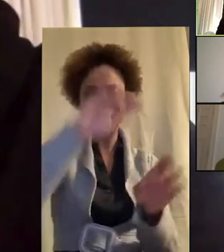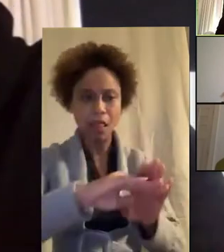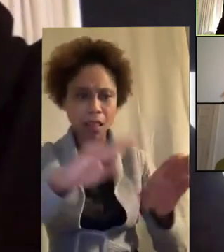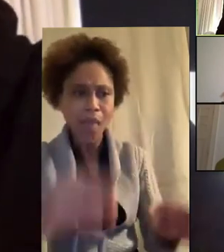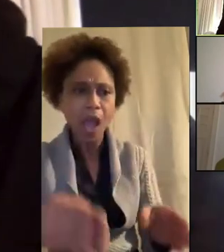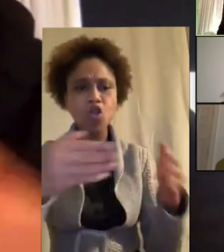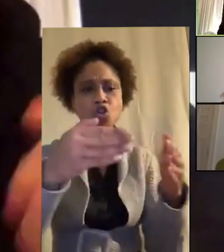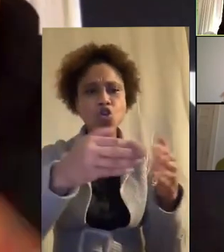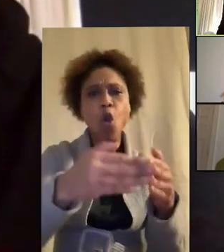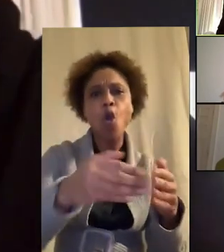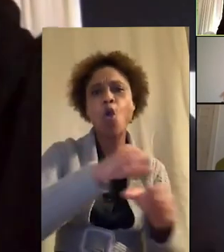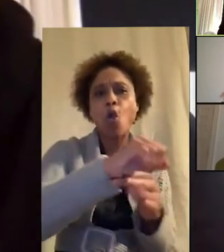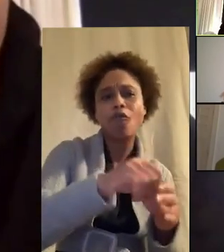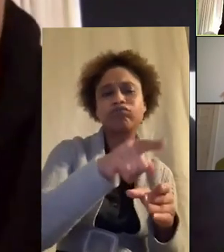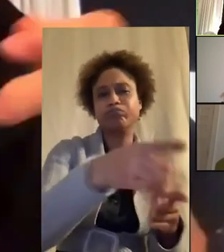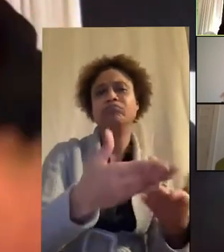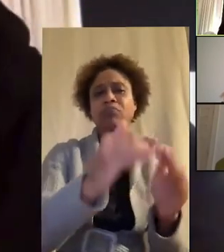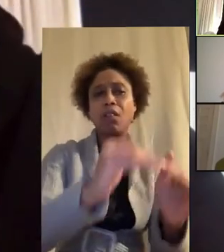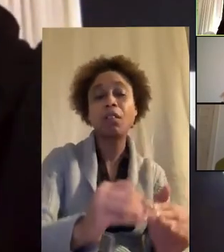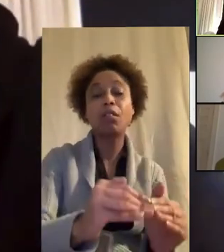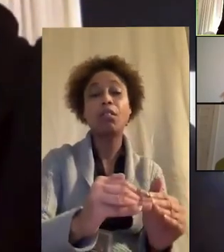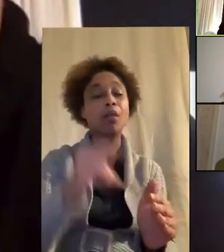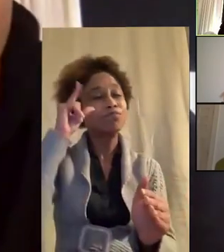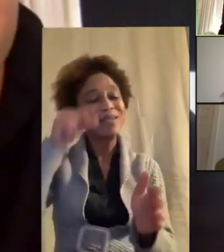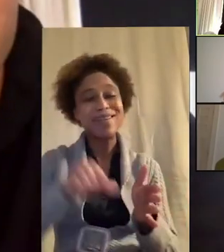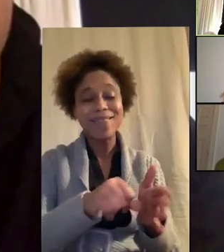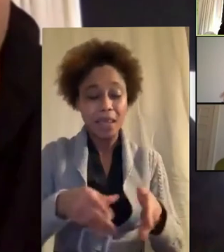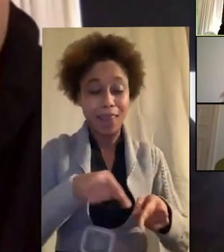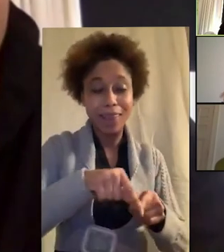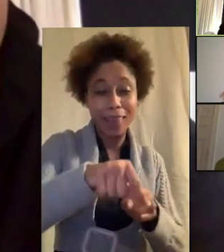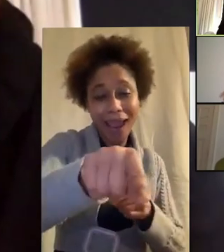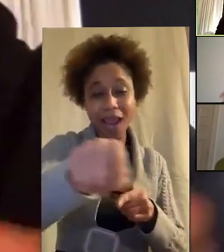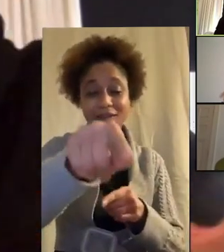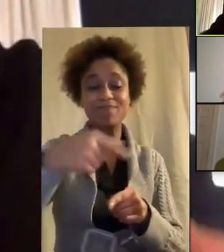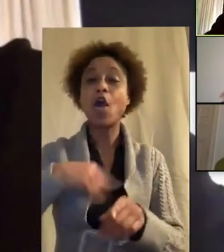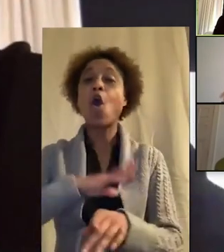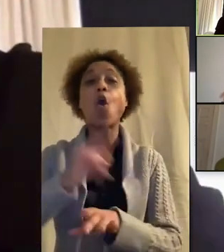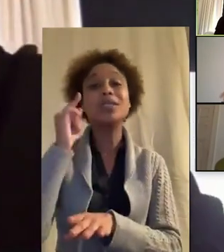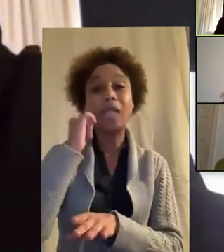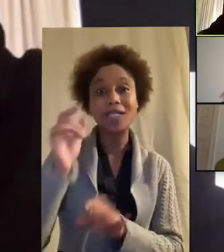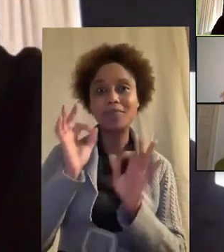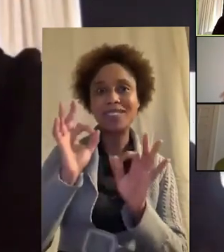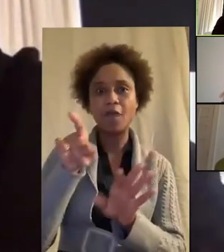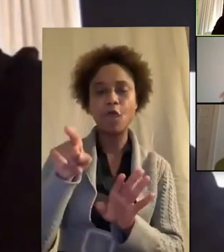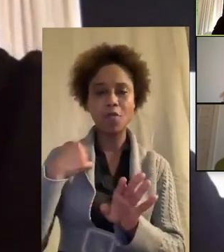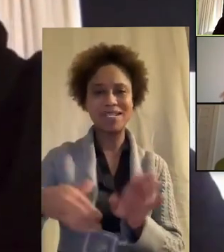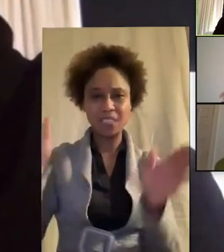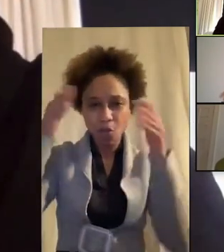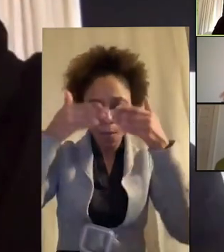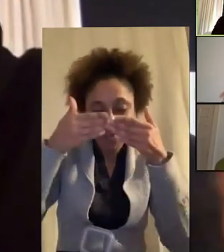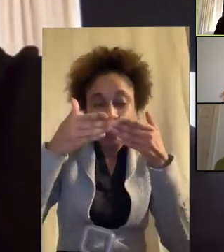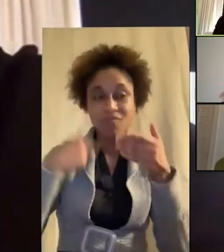dan soms denken jezelf achter de oren krabben zo van man, wat is dit kansloos. En dan geef je ze aan het einde een soort van keurmerk